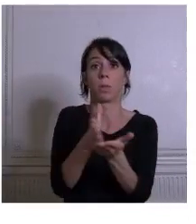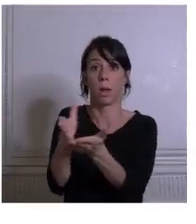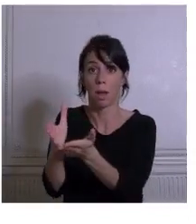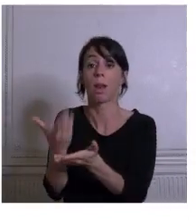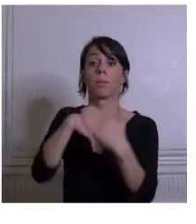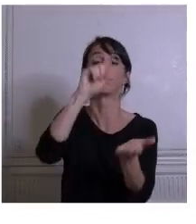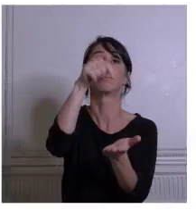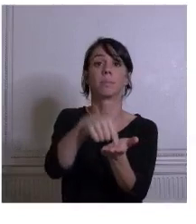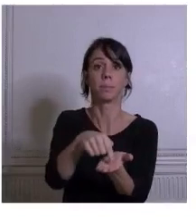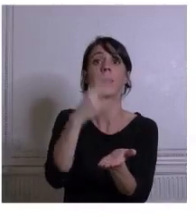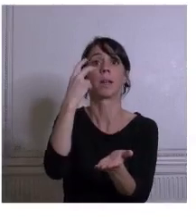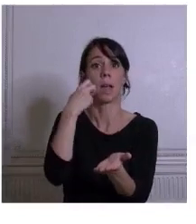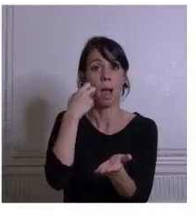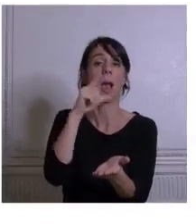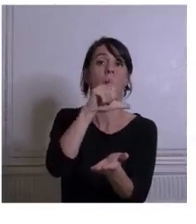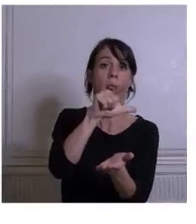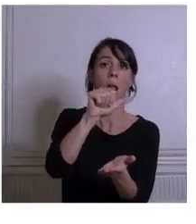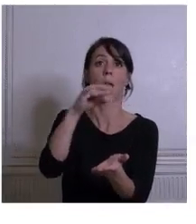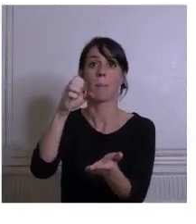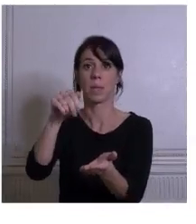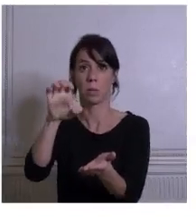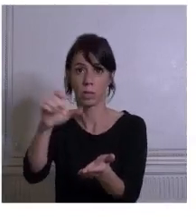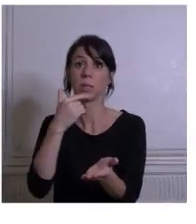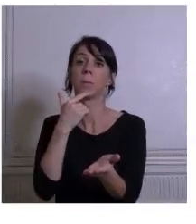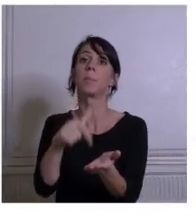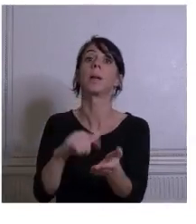Maude Dumont, en lieu et place de Madame De Marco.